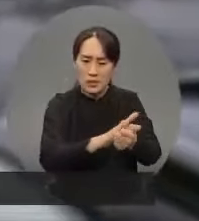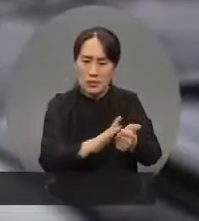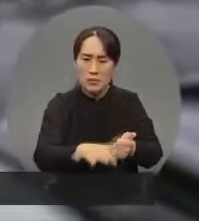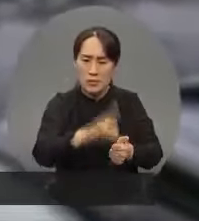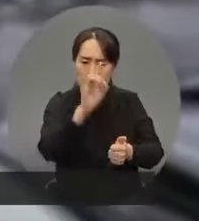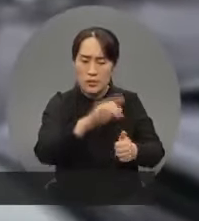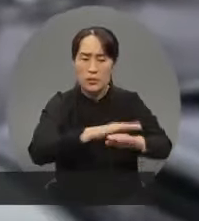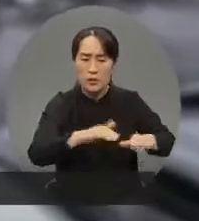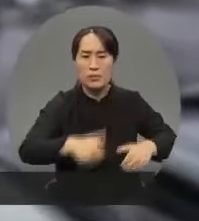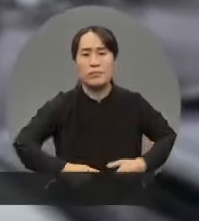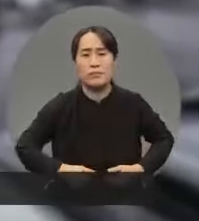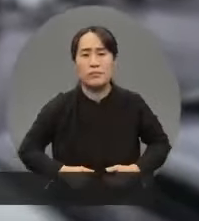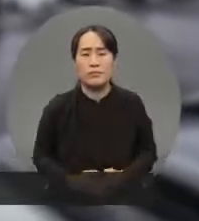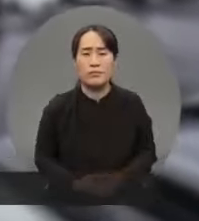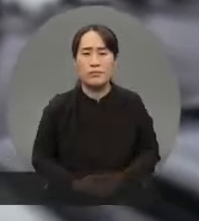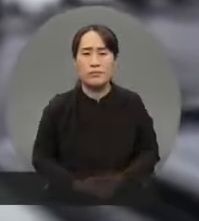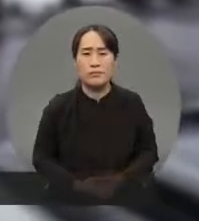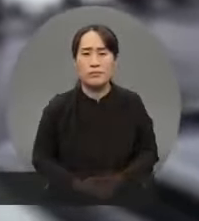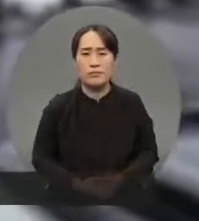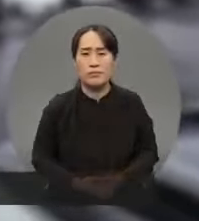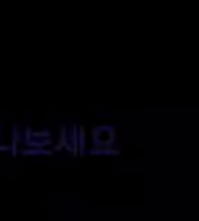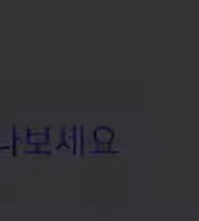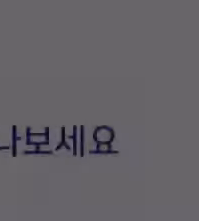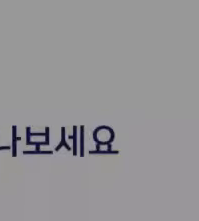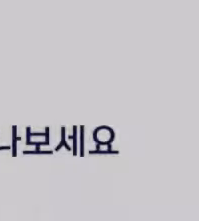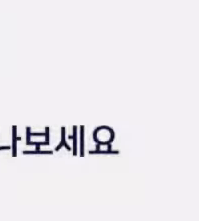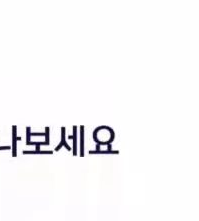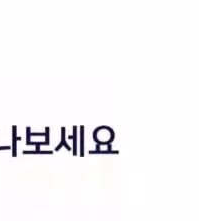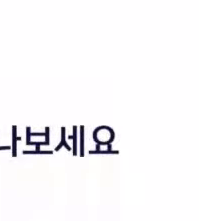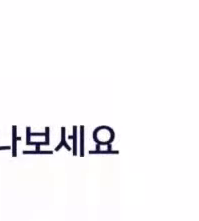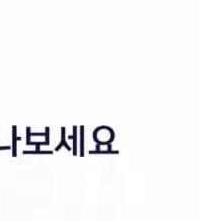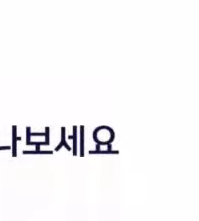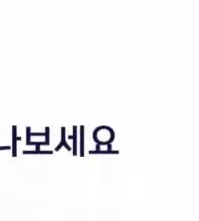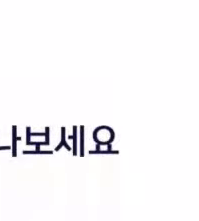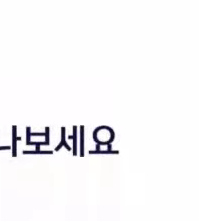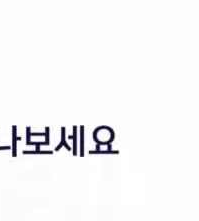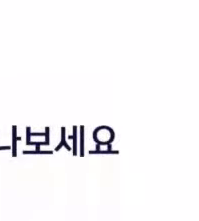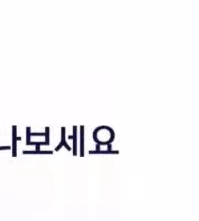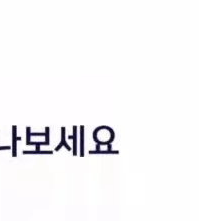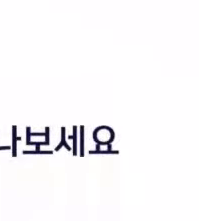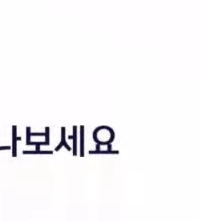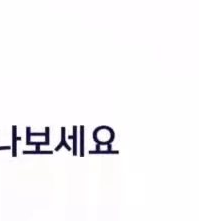필요가 있습니다. MBC 뉴스 정재영입니다.